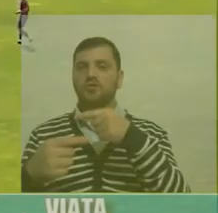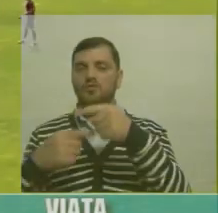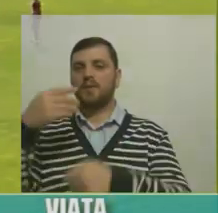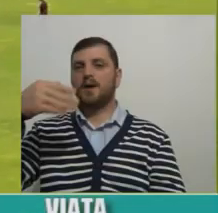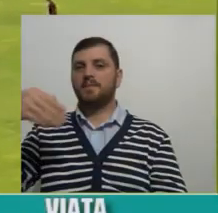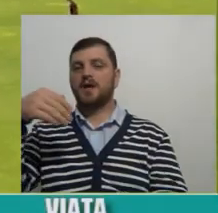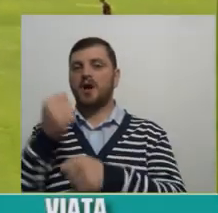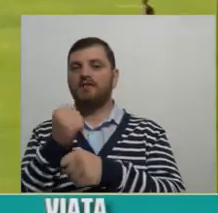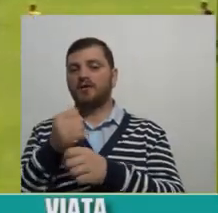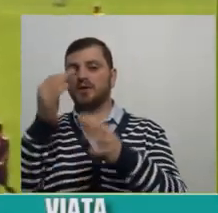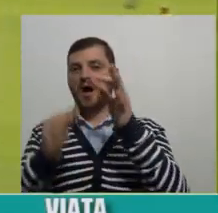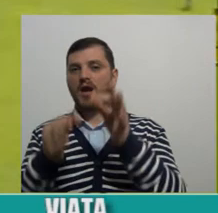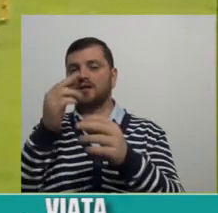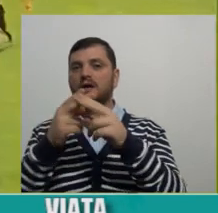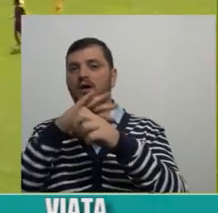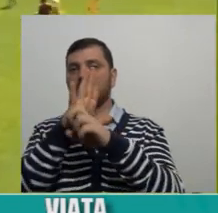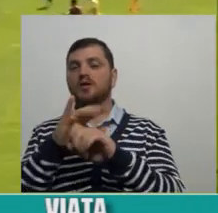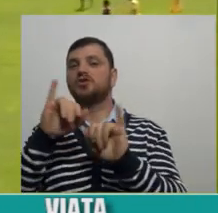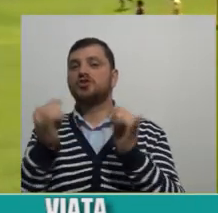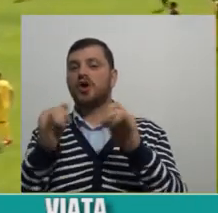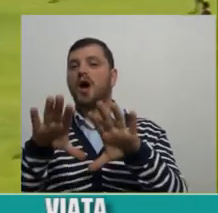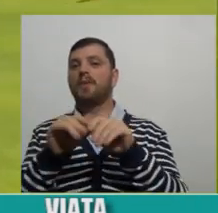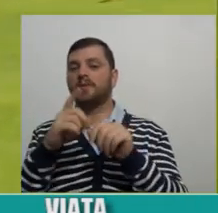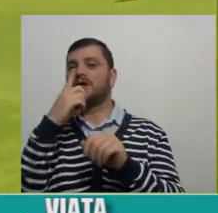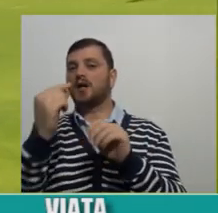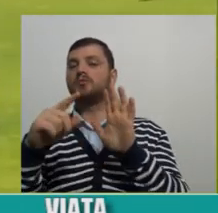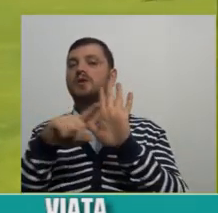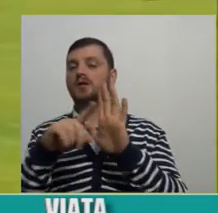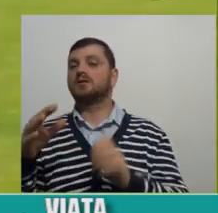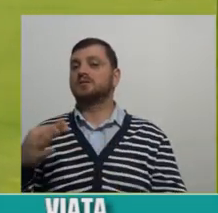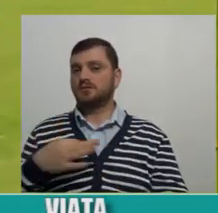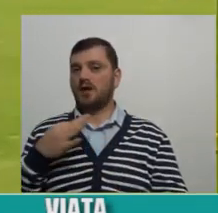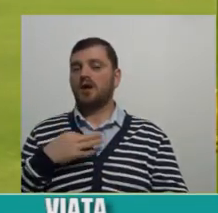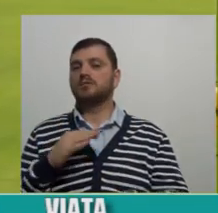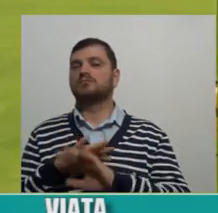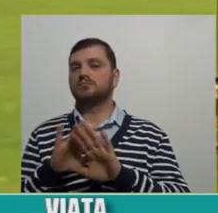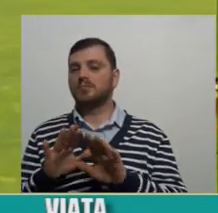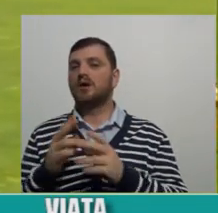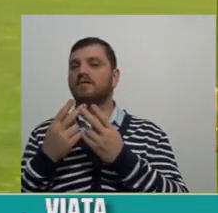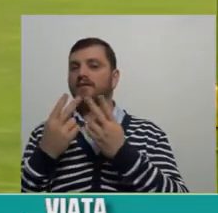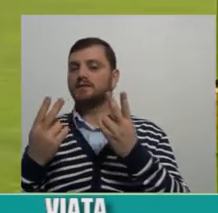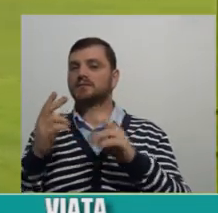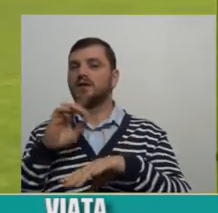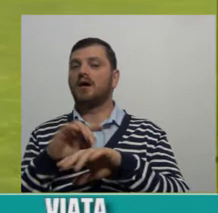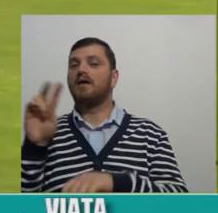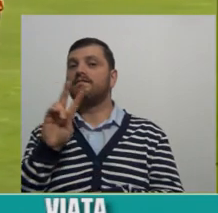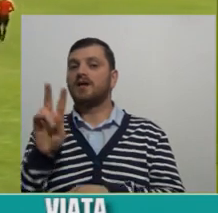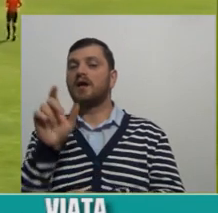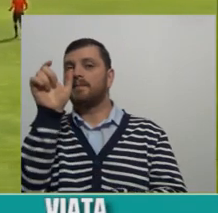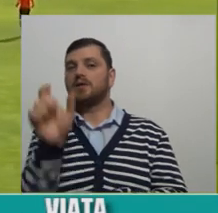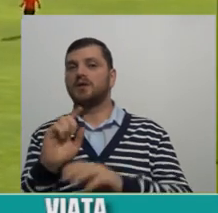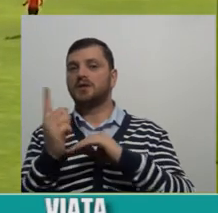După ce miercuri au făcut testele COVID, iar joi dimineața au primit rezultatele negative și au efectuat vizita medicală,